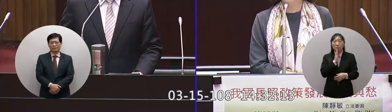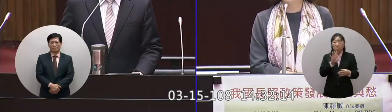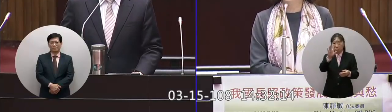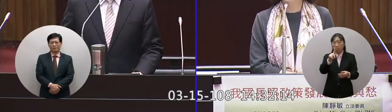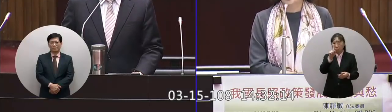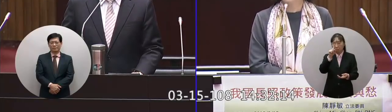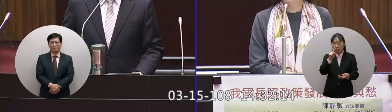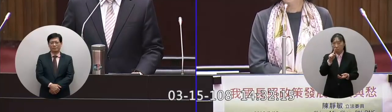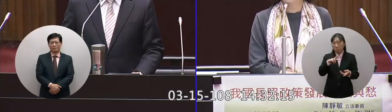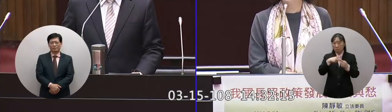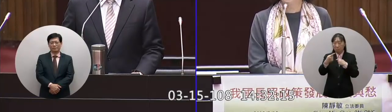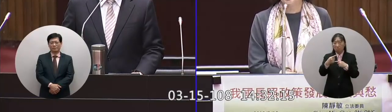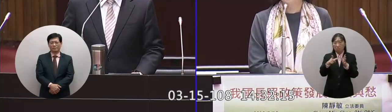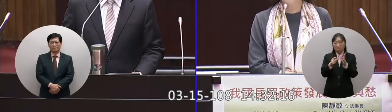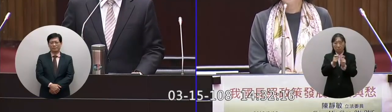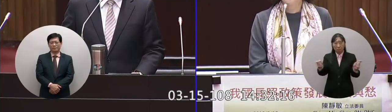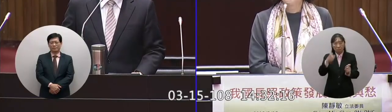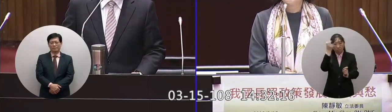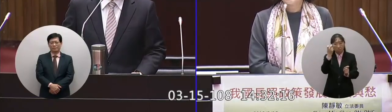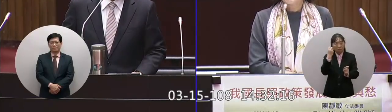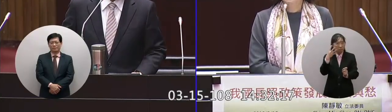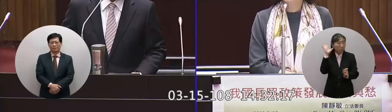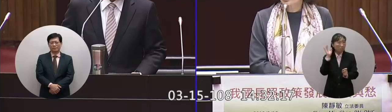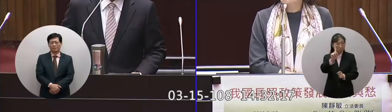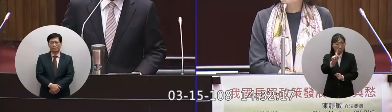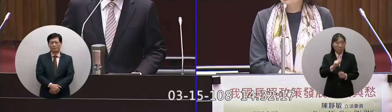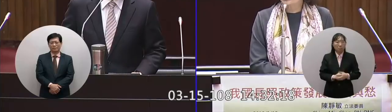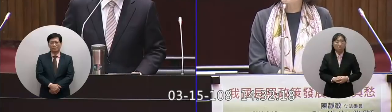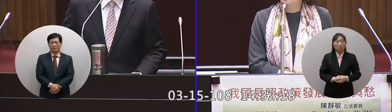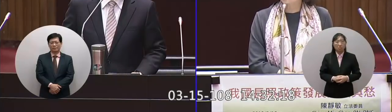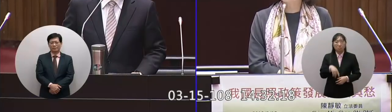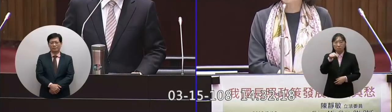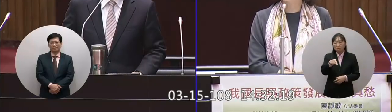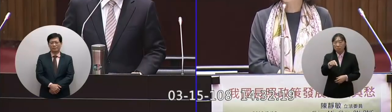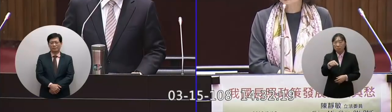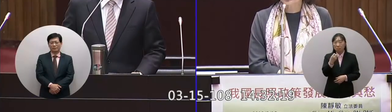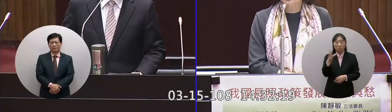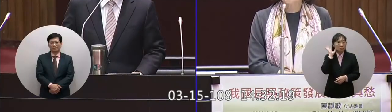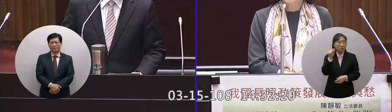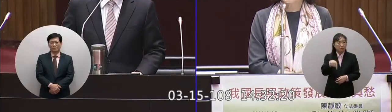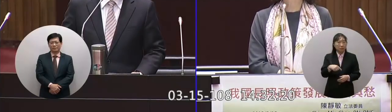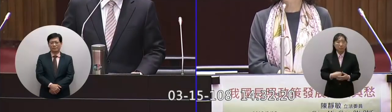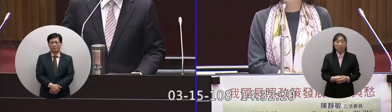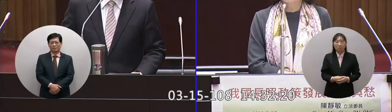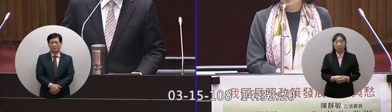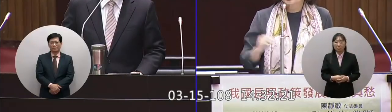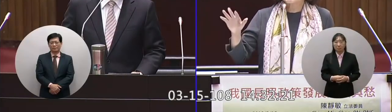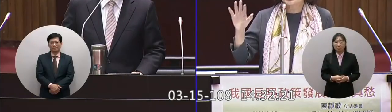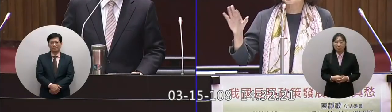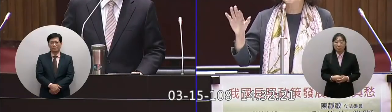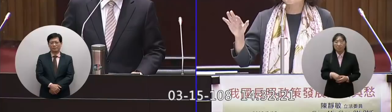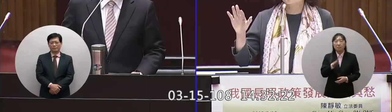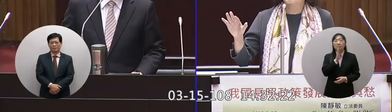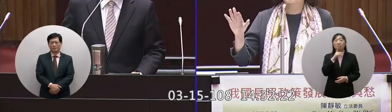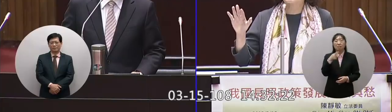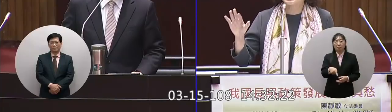则有关于长期照护的新闻，而且这一则的长期照护的一个新闻呢，还是就是